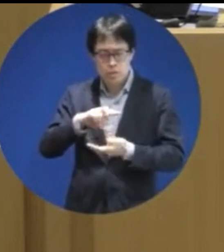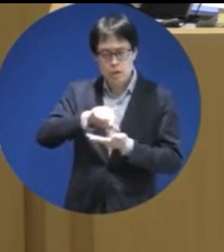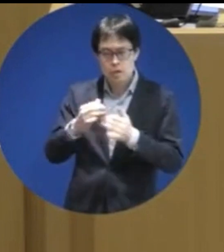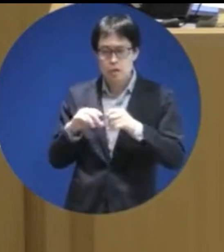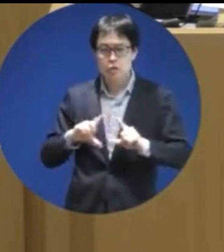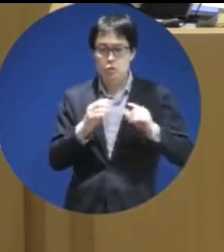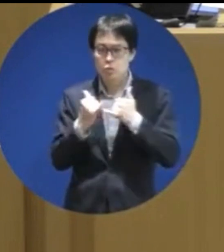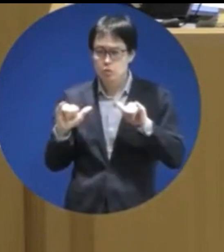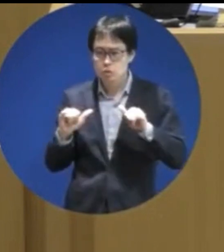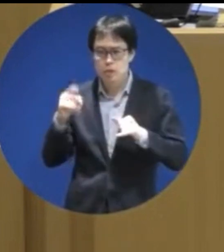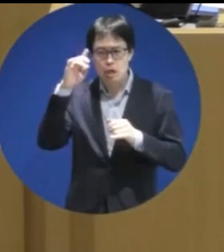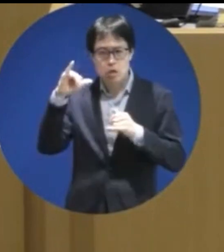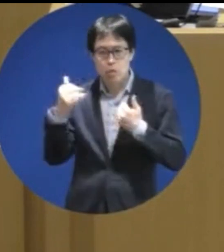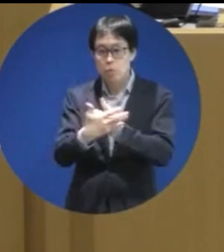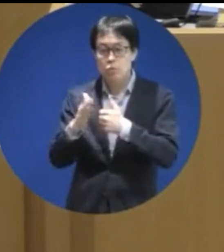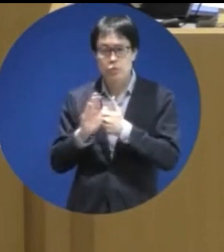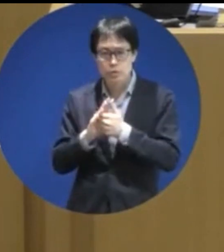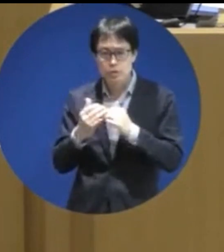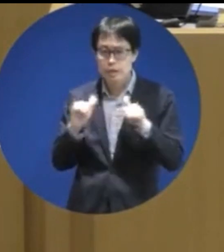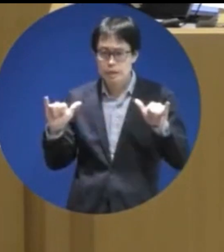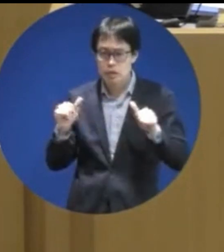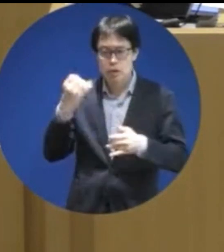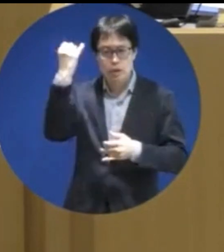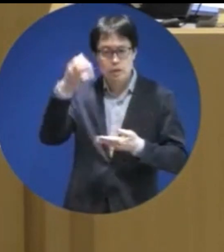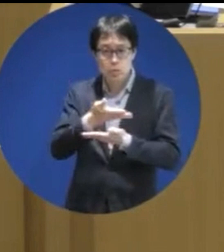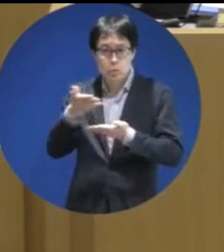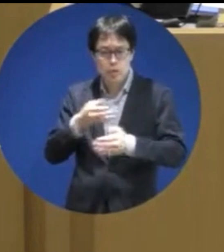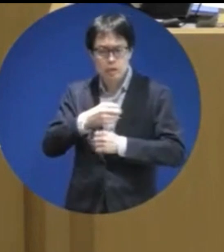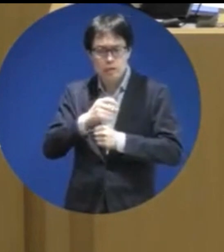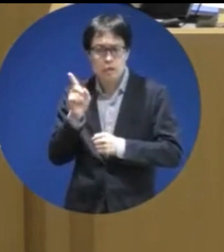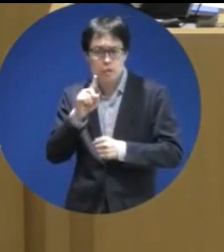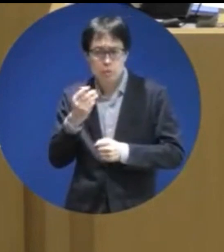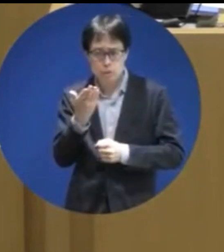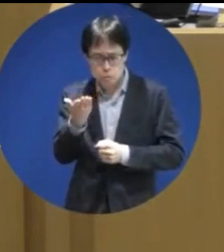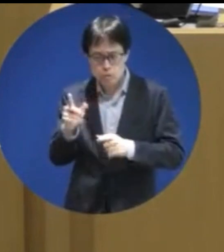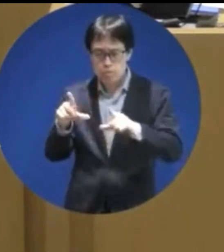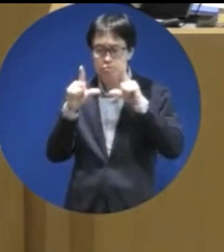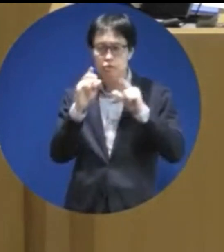民の方、保護者の方に向けての意見交換会があるのかどうかお答えいただければと思います。